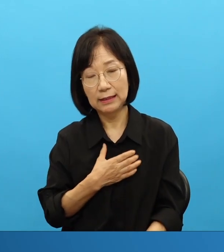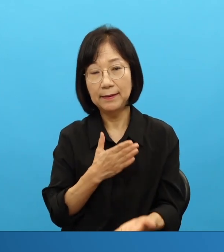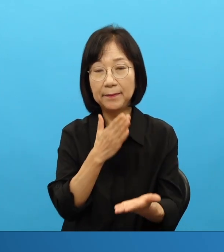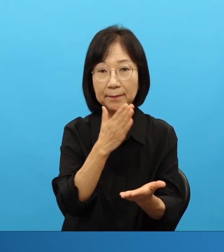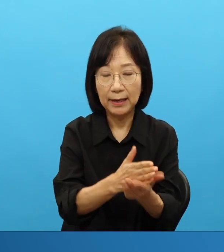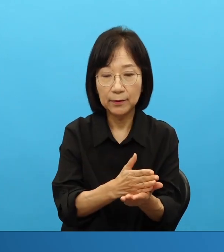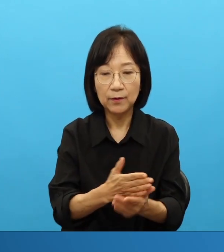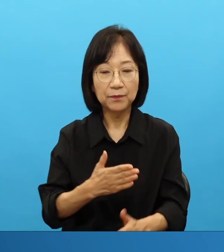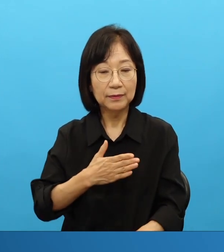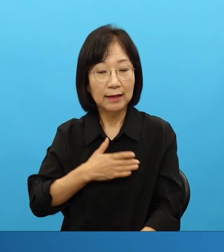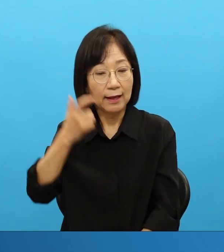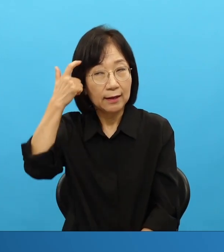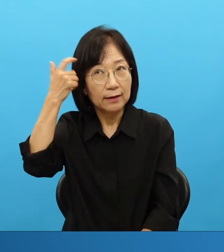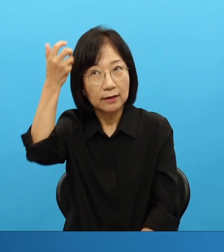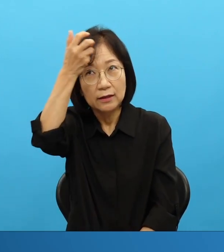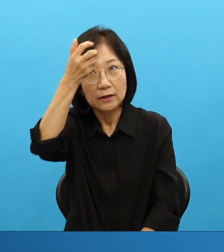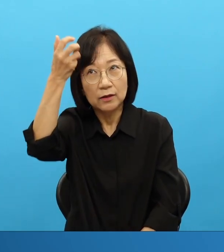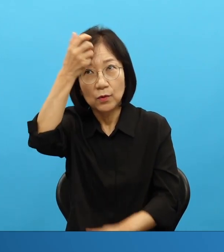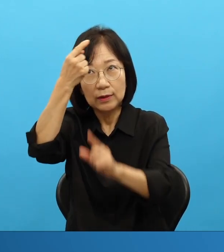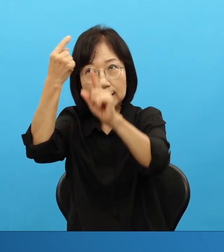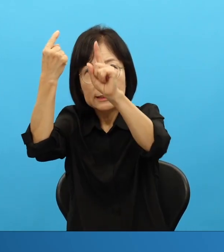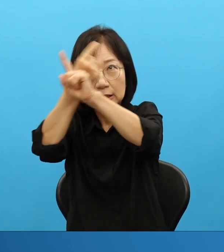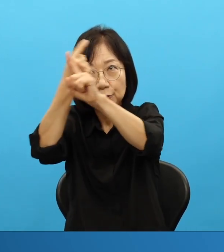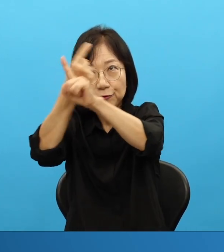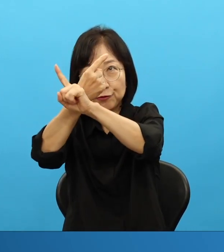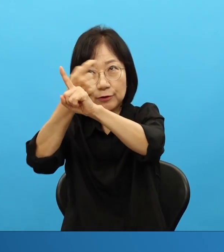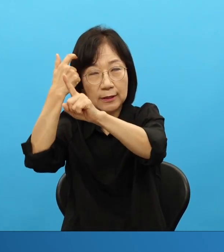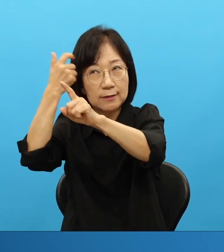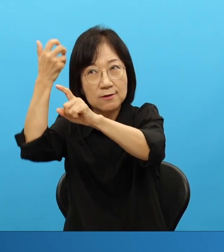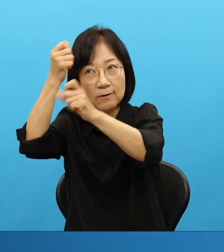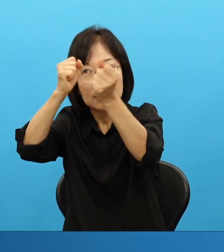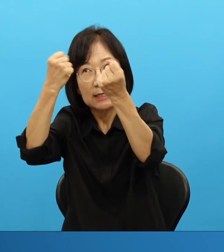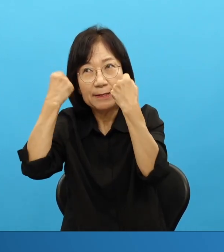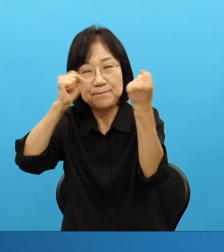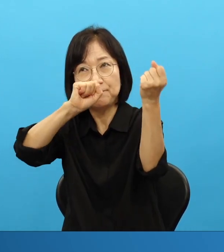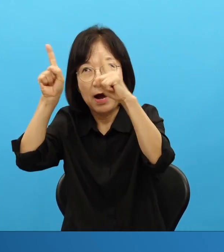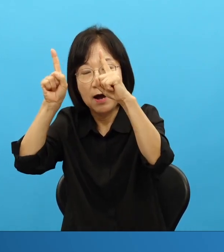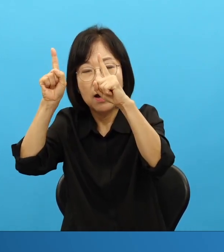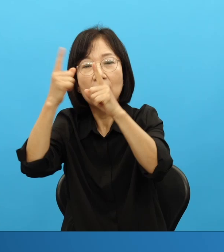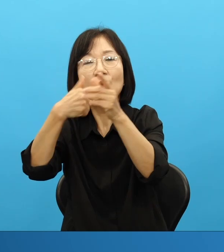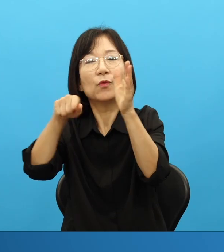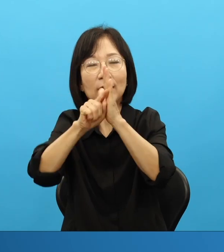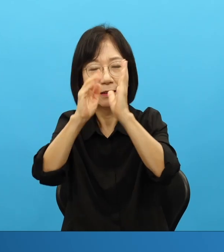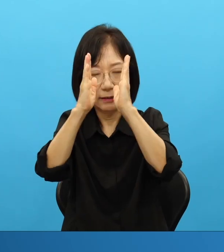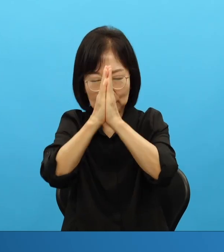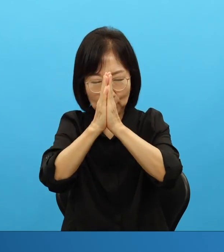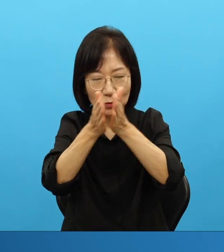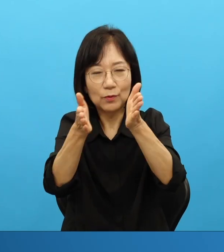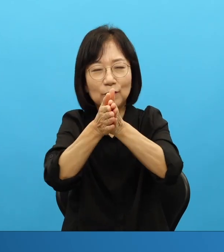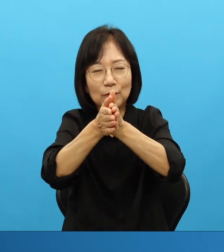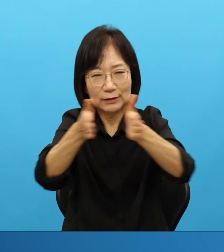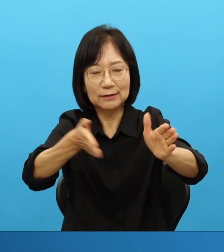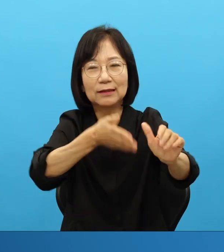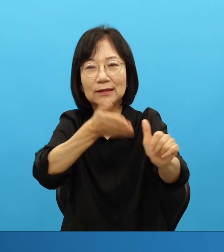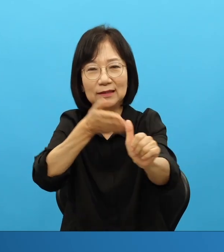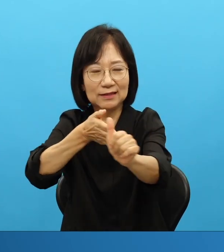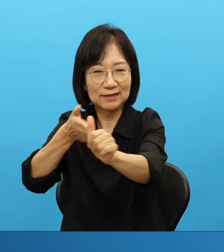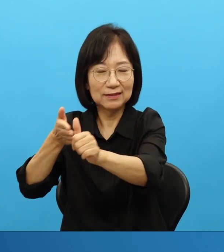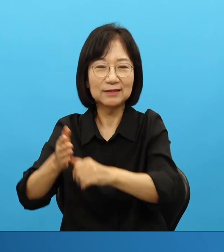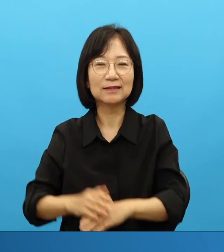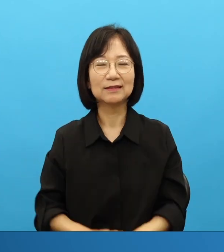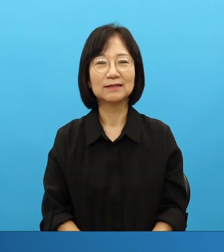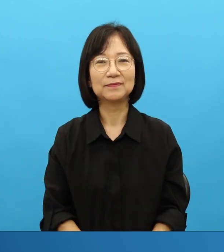영혼을 치유하는 힘을 얻게 하는 기도가 시작된다. Do not worry about anything. You must now begin the prayer to heal your soul and spirit.